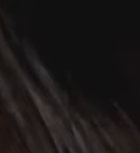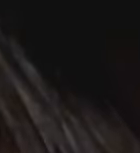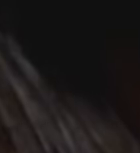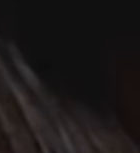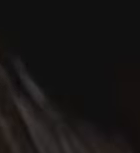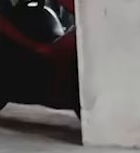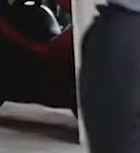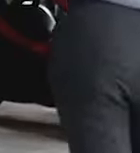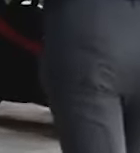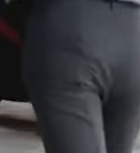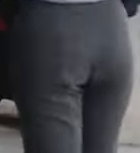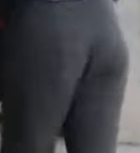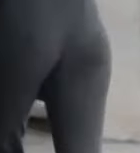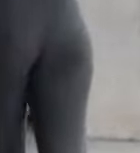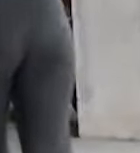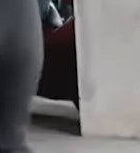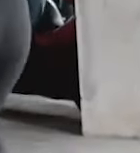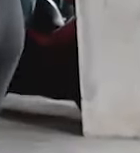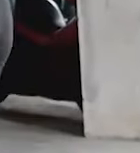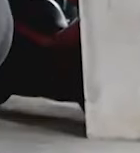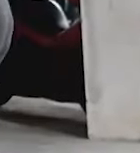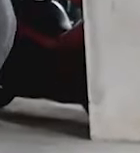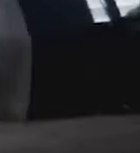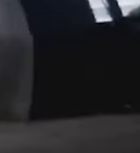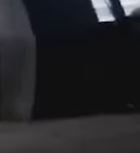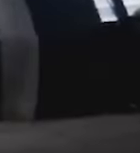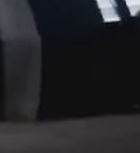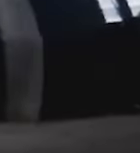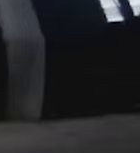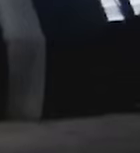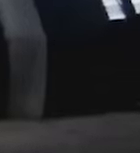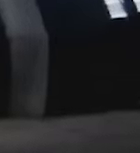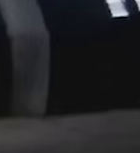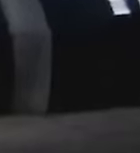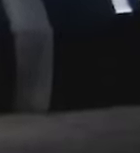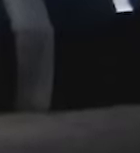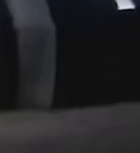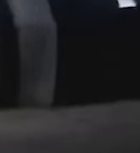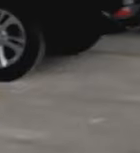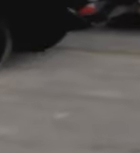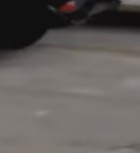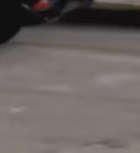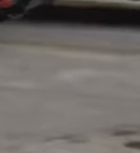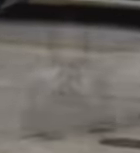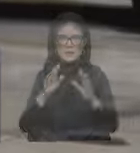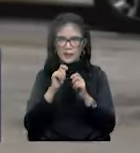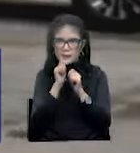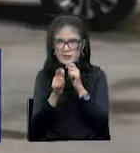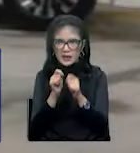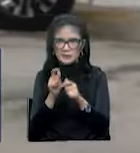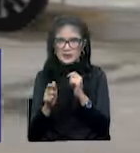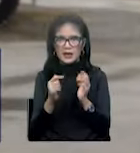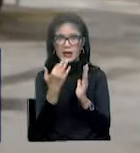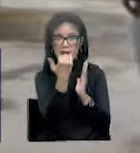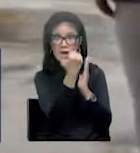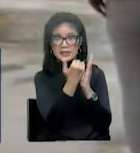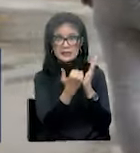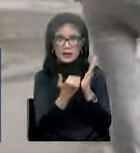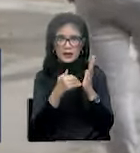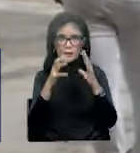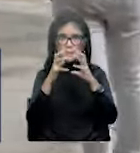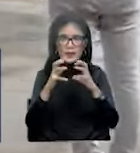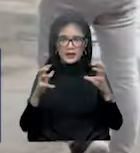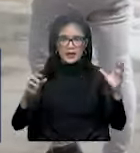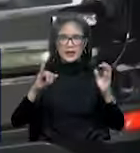nomplok. Pengusaha rental mobil mengaku kewalahan memenuhi permintaan sewa mobil untuk menghadiri peringatan Hari Kemerdekaan di